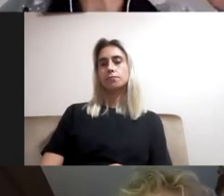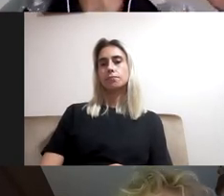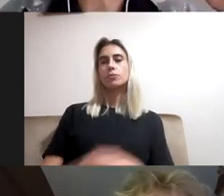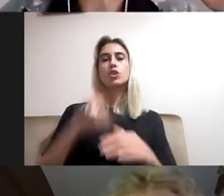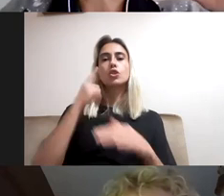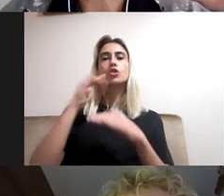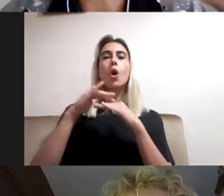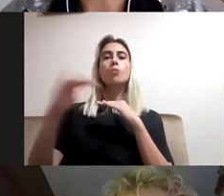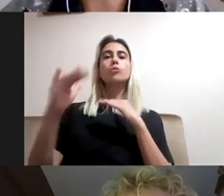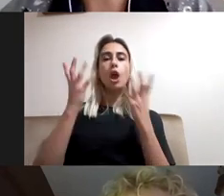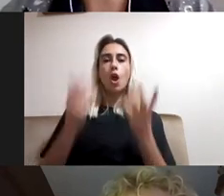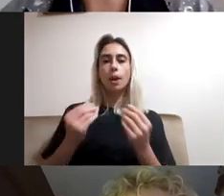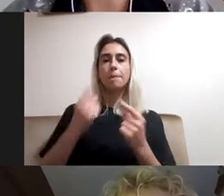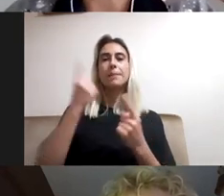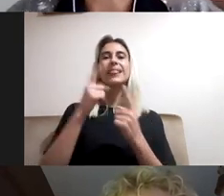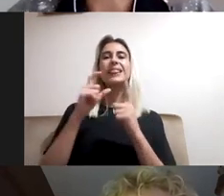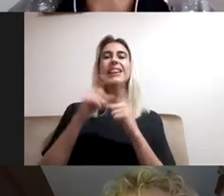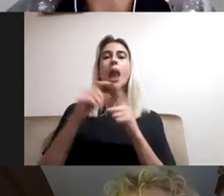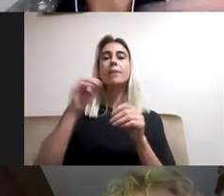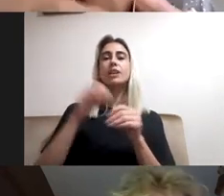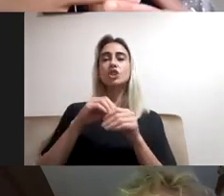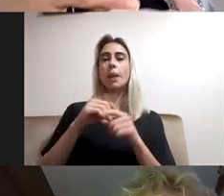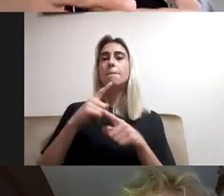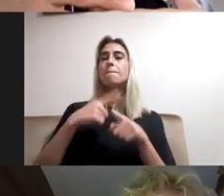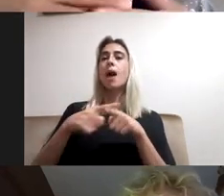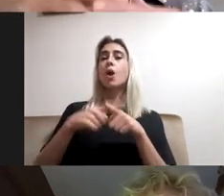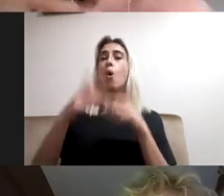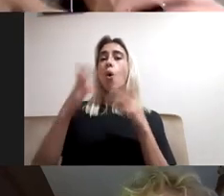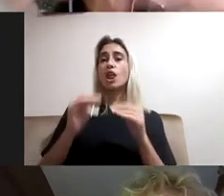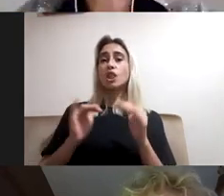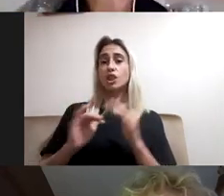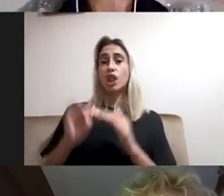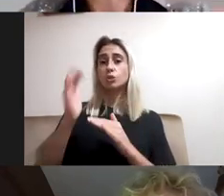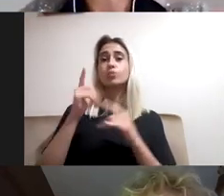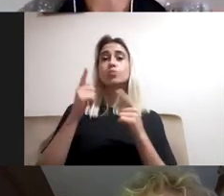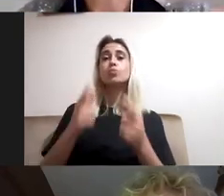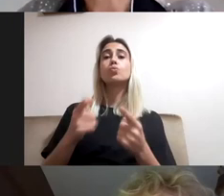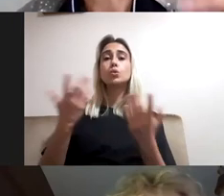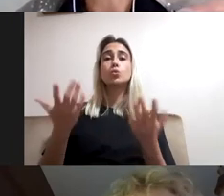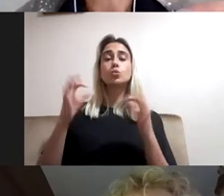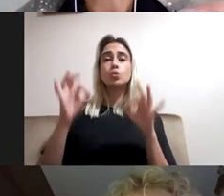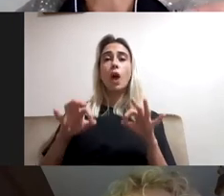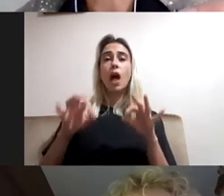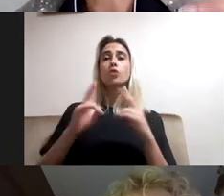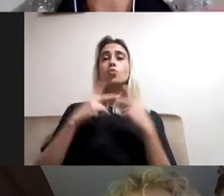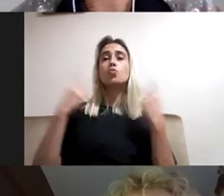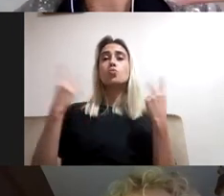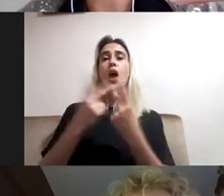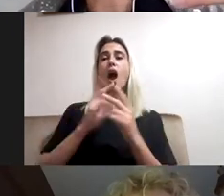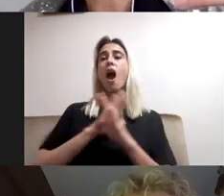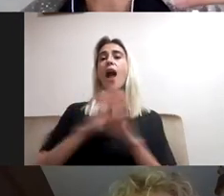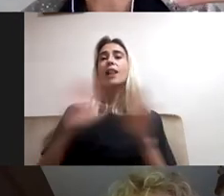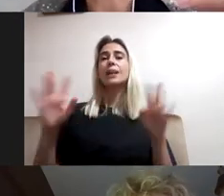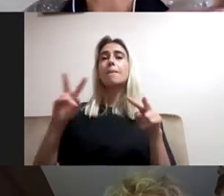toplumsal olarak zaten bir dinamiğin içerisinde paydaşlar olarak yaşıyorsak ve bu şu andaki dünyamızda artık mega